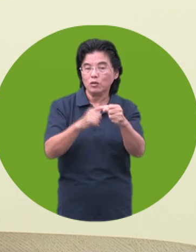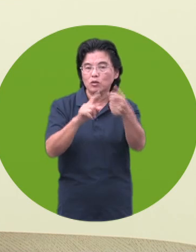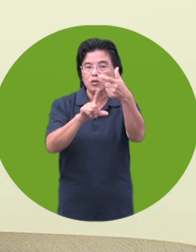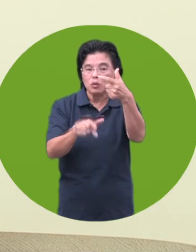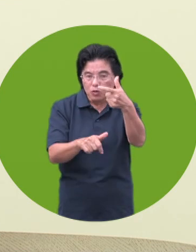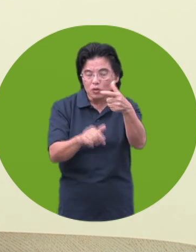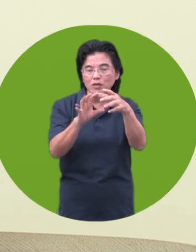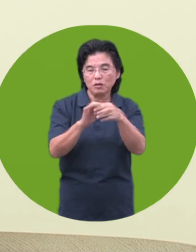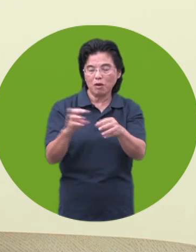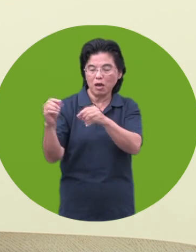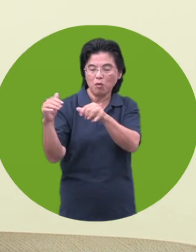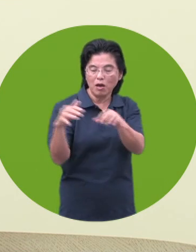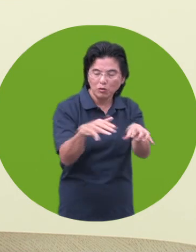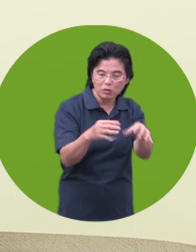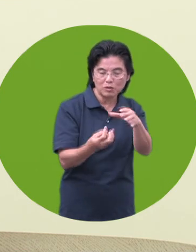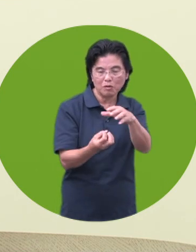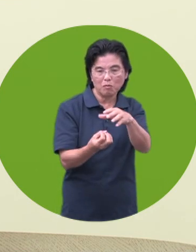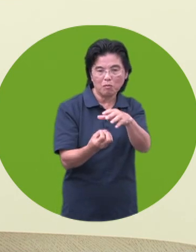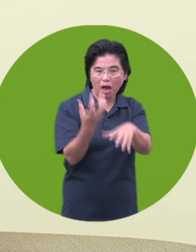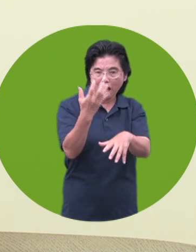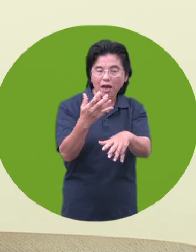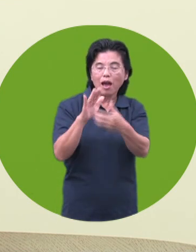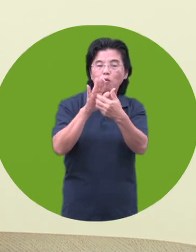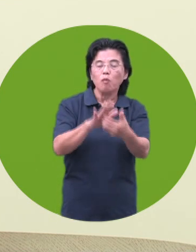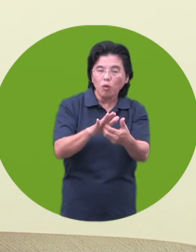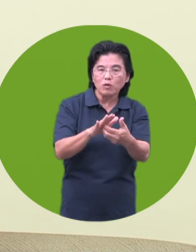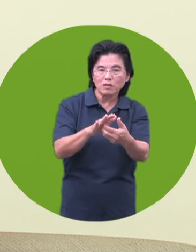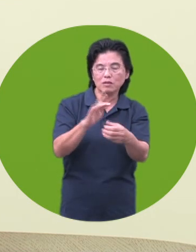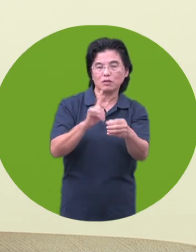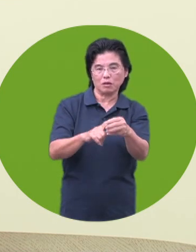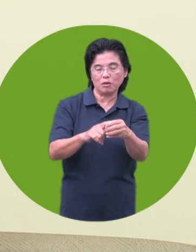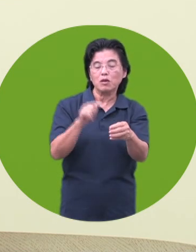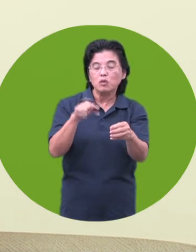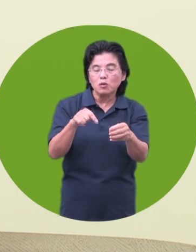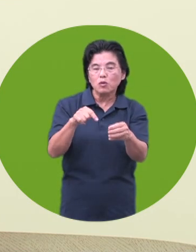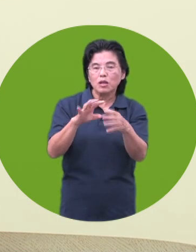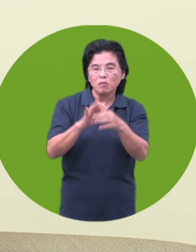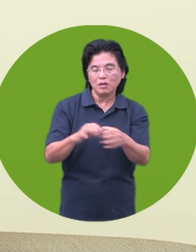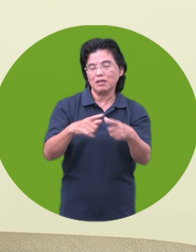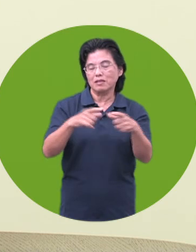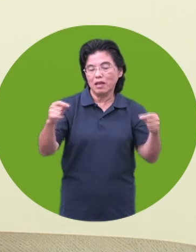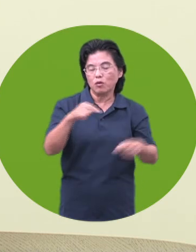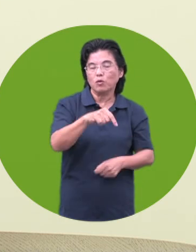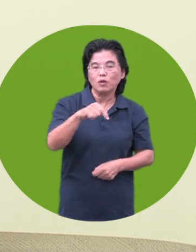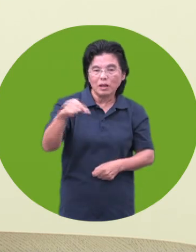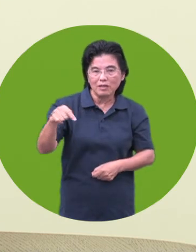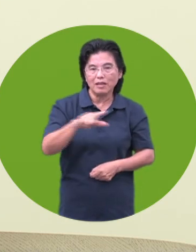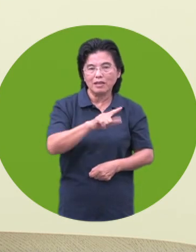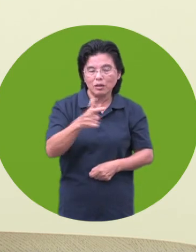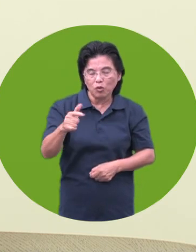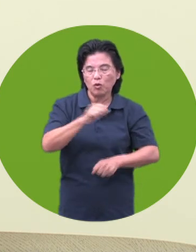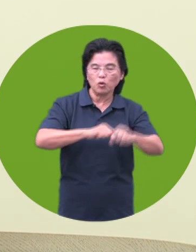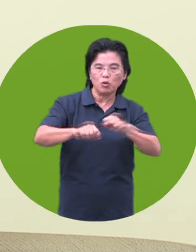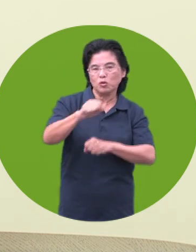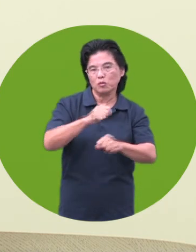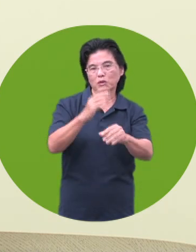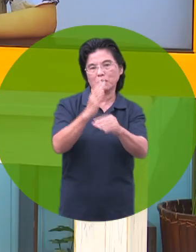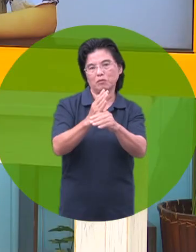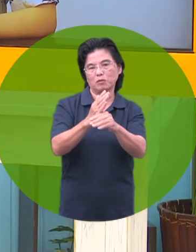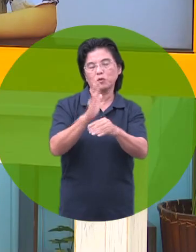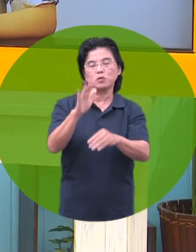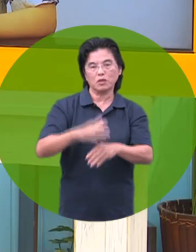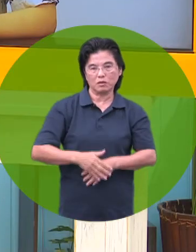災害防止月間と定めて、土砂災害の未然防止について全国各地で様々な取り組みが行われています